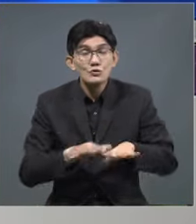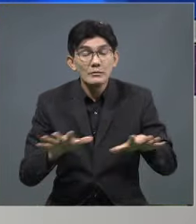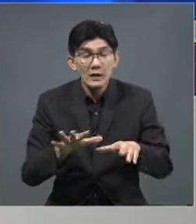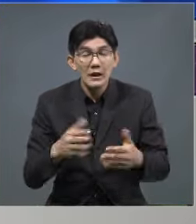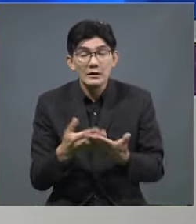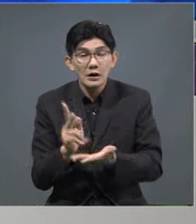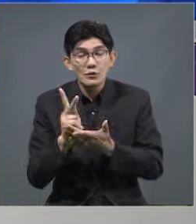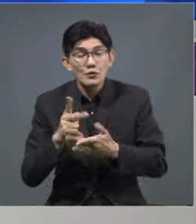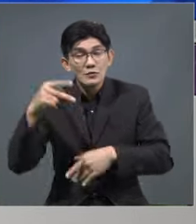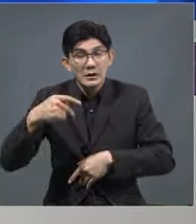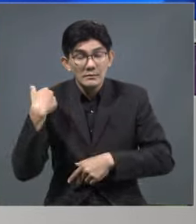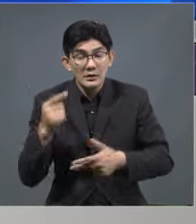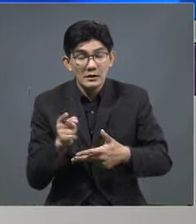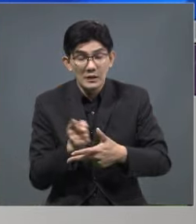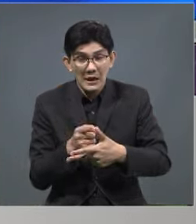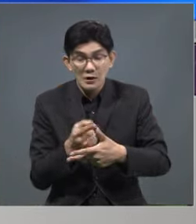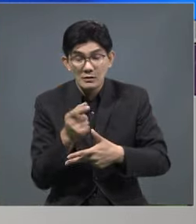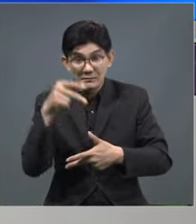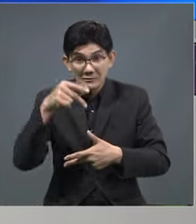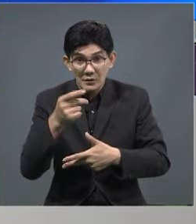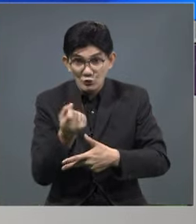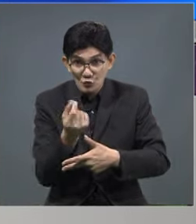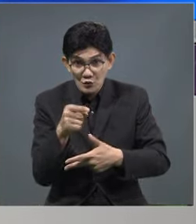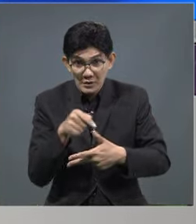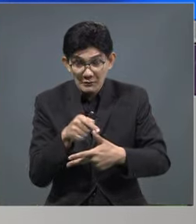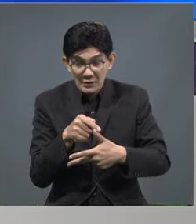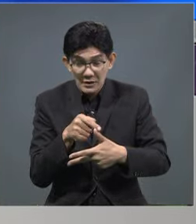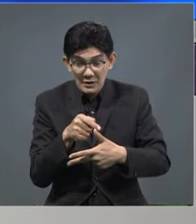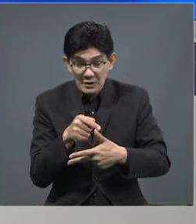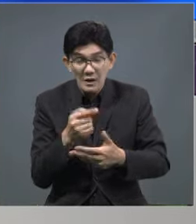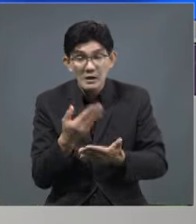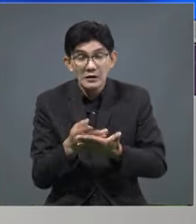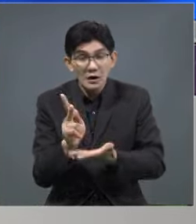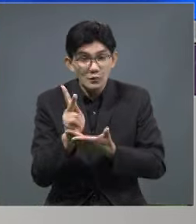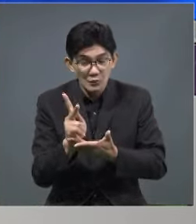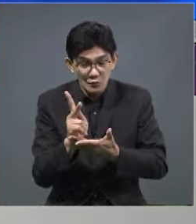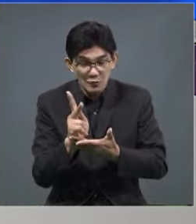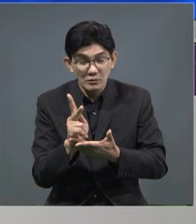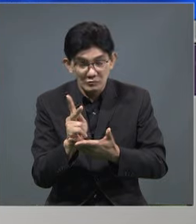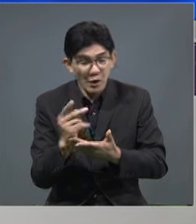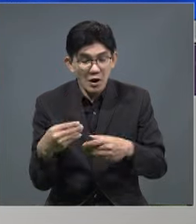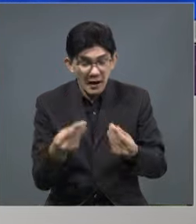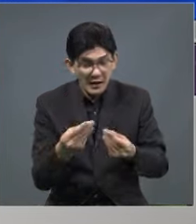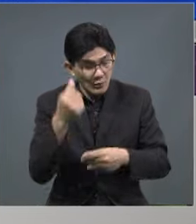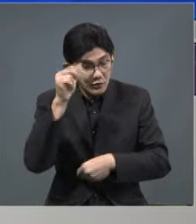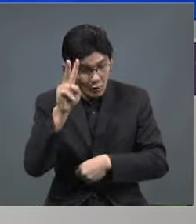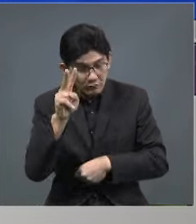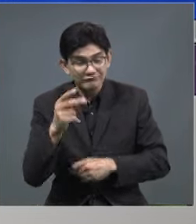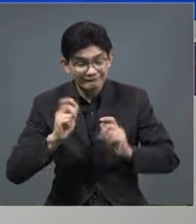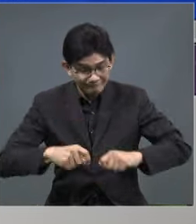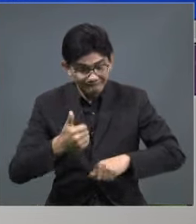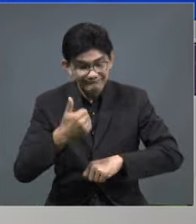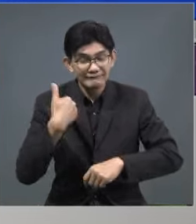ษเงินกู้ฉุกเฉินนะครับยกตัวอย่างอย่างเช่นแบบขอสินเชื่อไปก็ปุ๊บปั๊บรับโชค 2-3 วันมาก็อนุมัติเลย